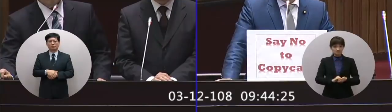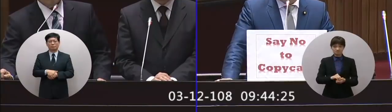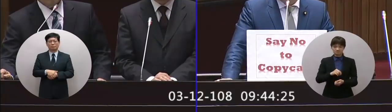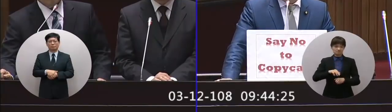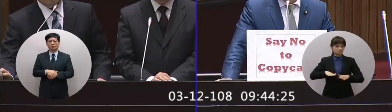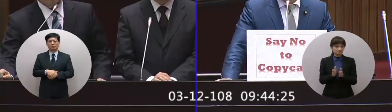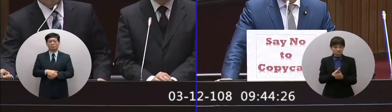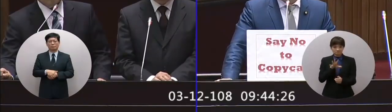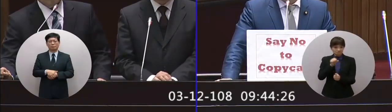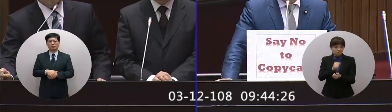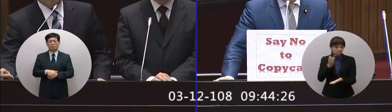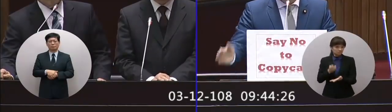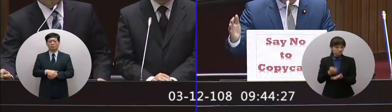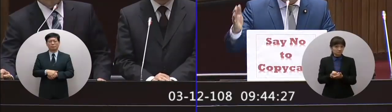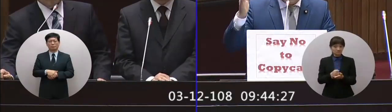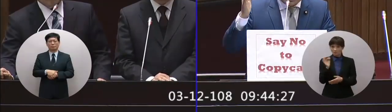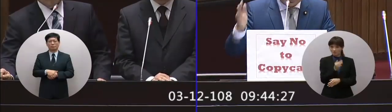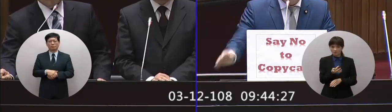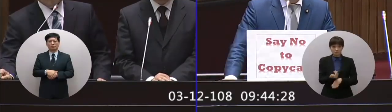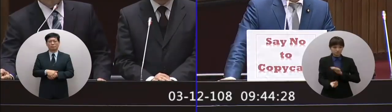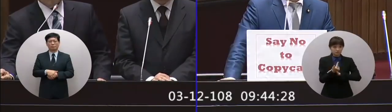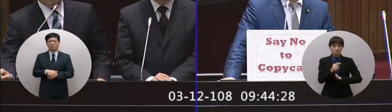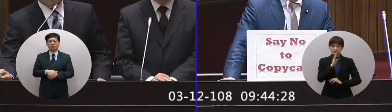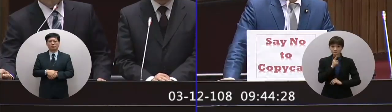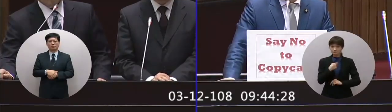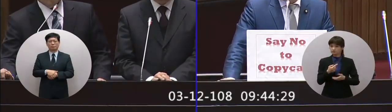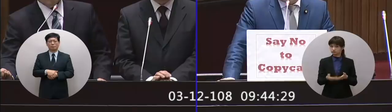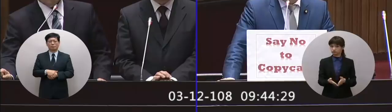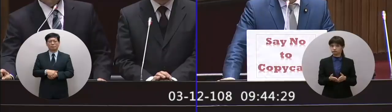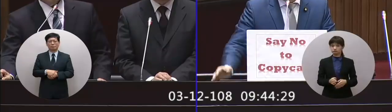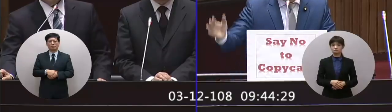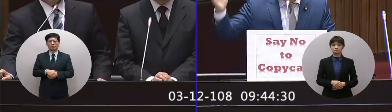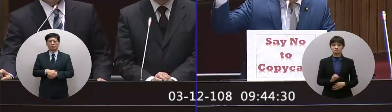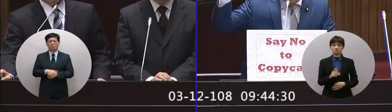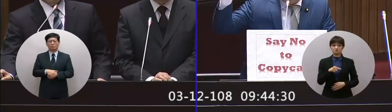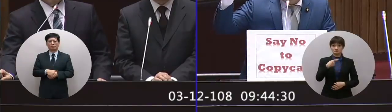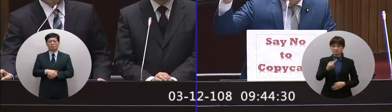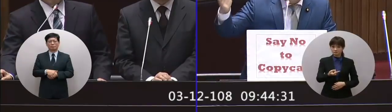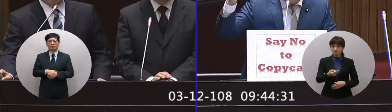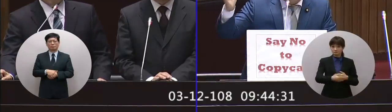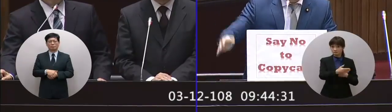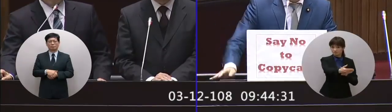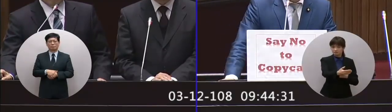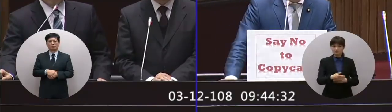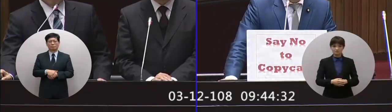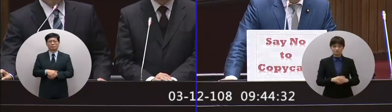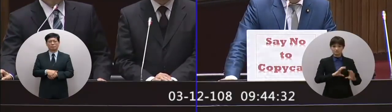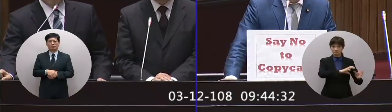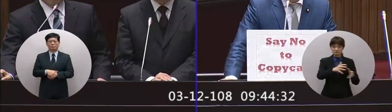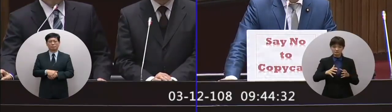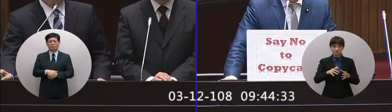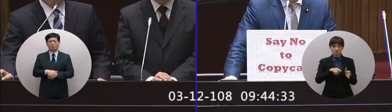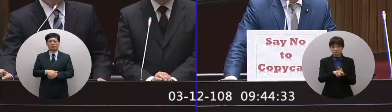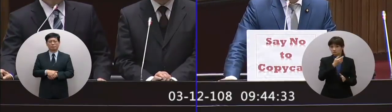办，因为这是非常重要的。因为在下一个阶段，当世界的专利大战